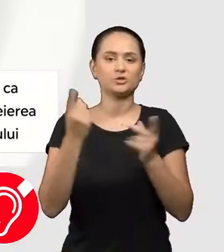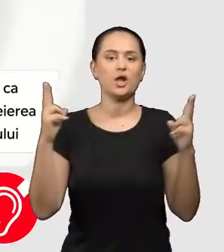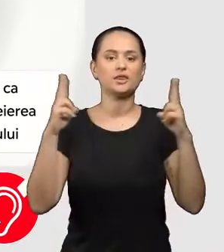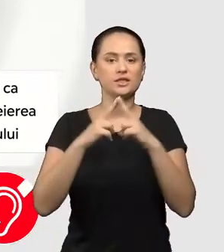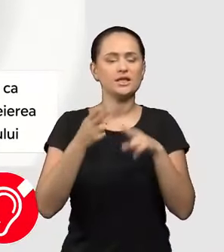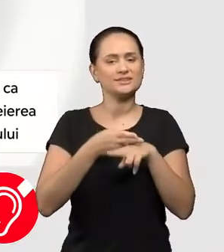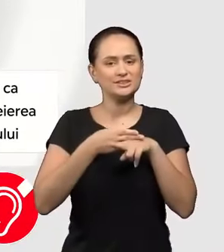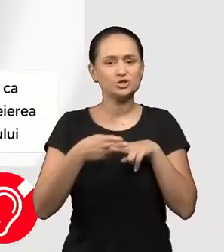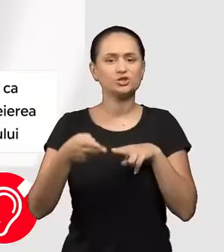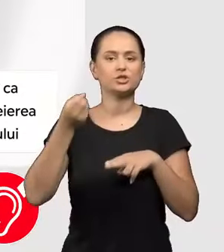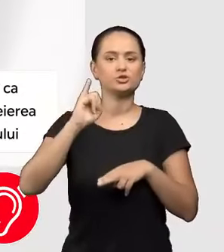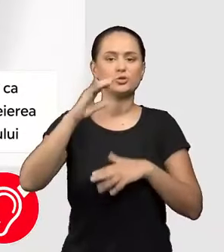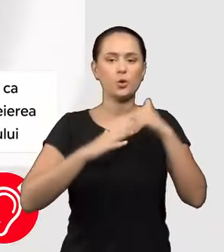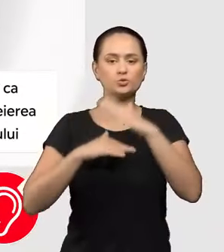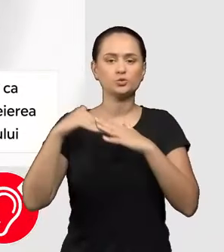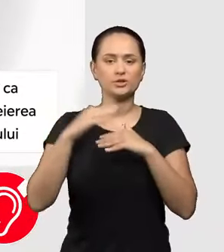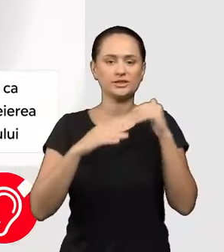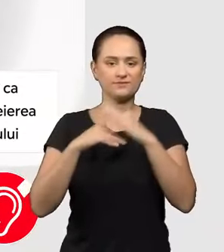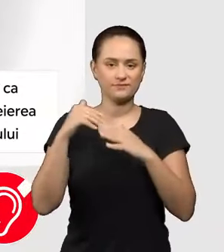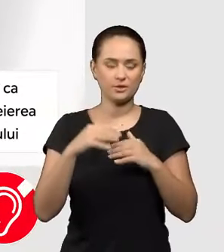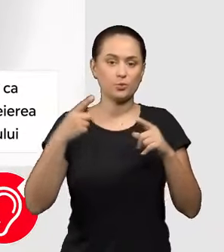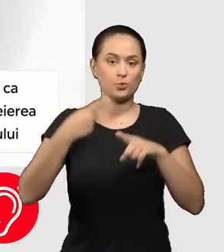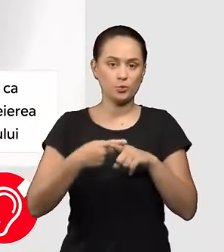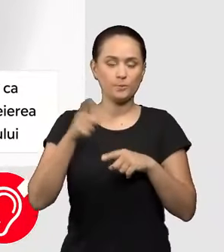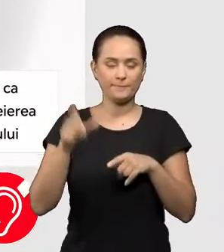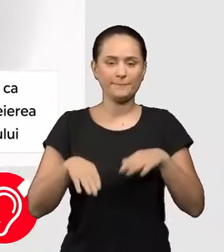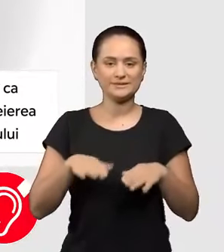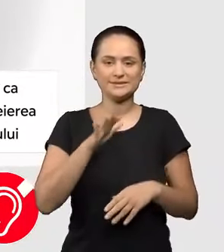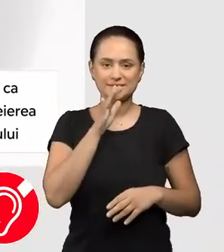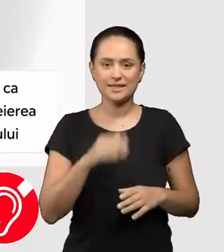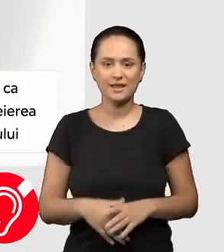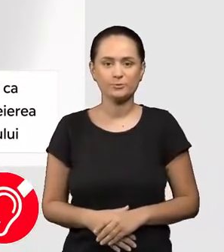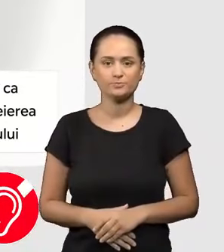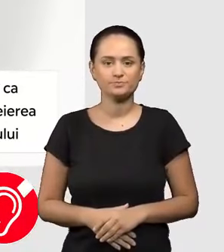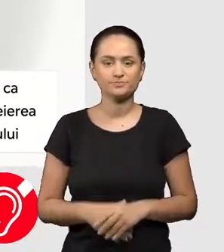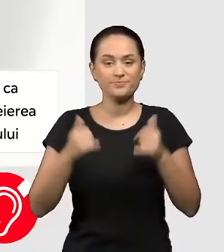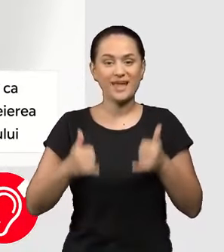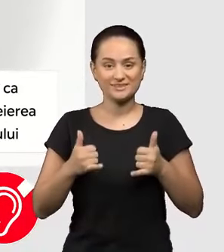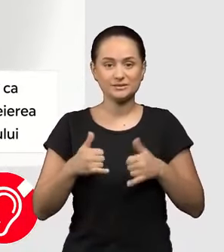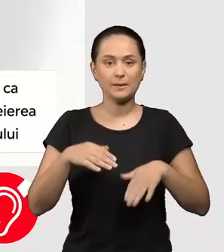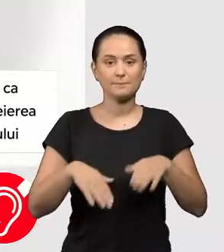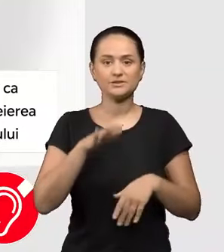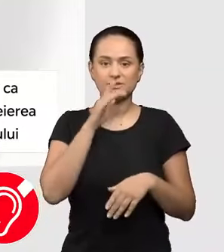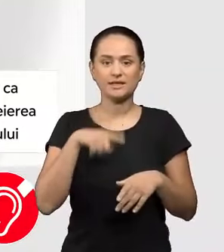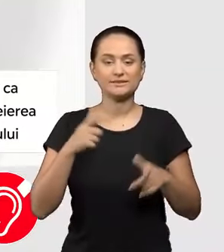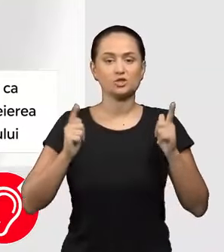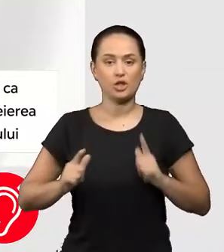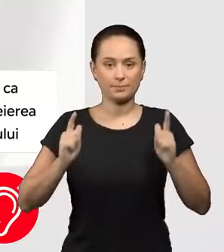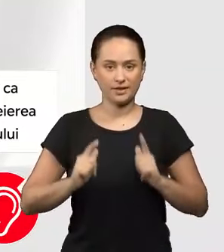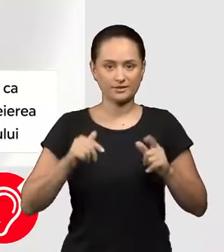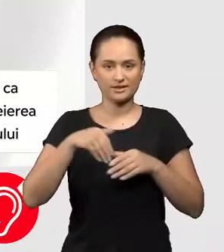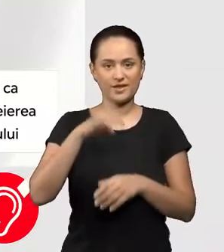Kamala Harris, după ceea ce a spus că a fost o întâlnire sinceră și constructivă cu Netanyahu.